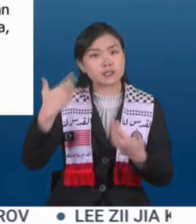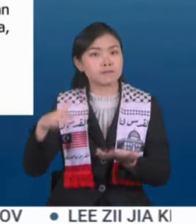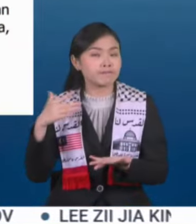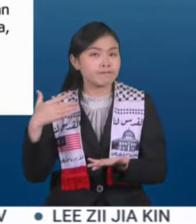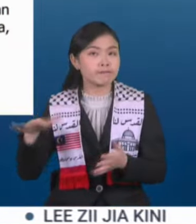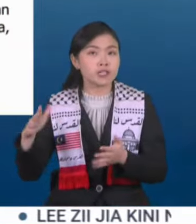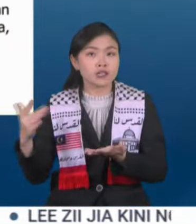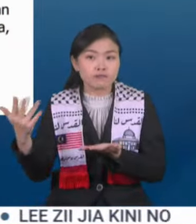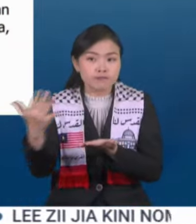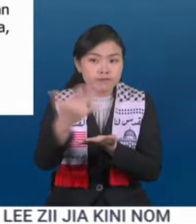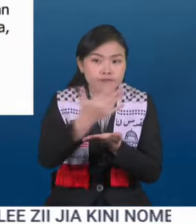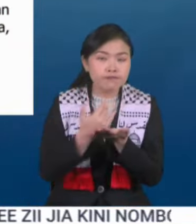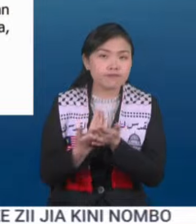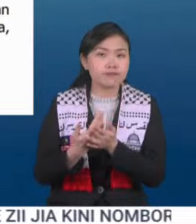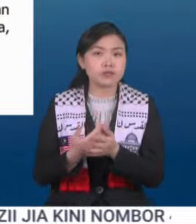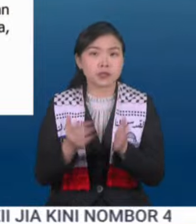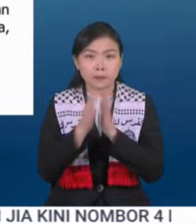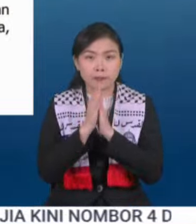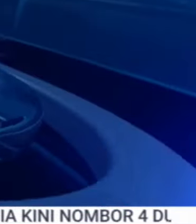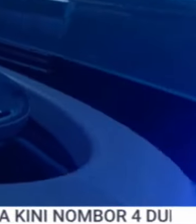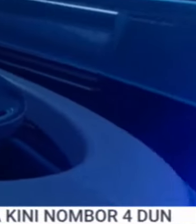proses sewajarnya.